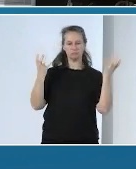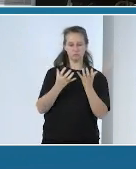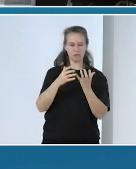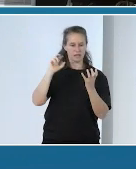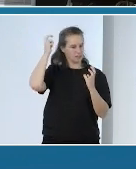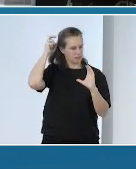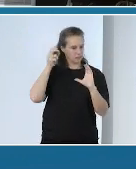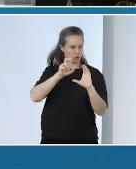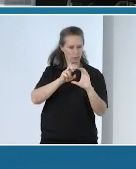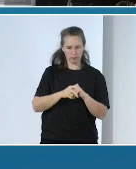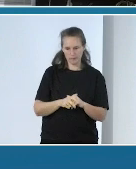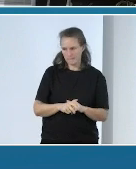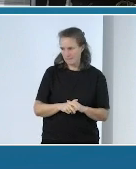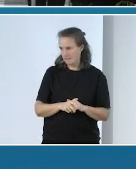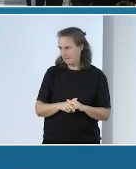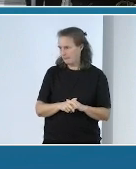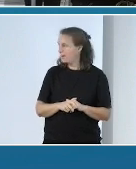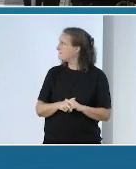l'hippocampe.